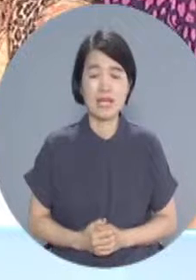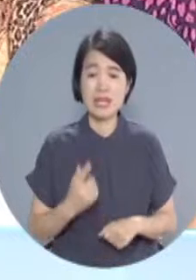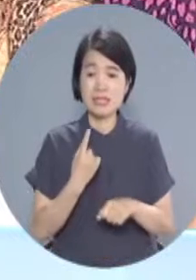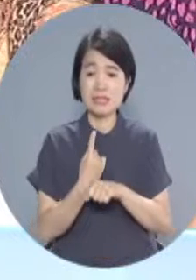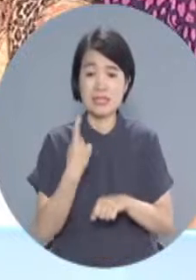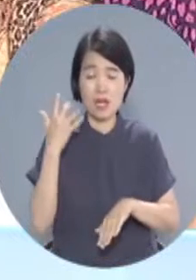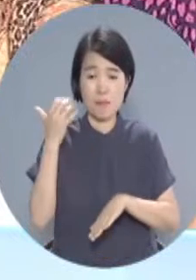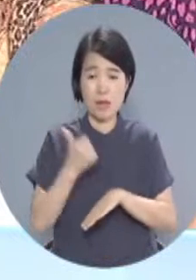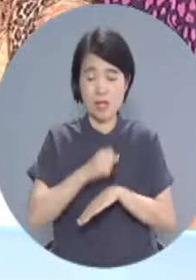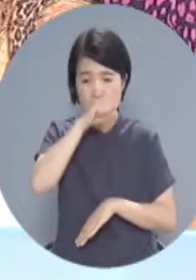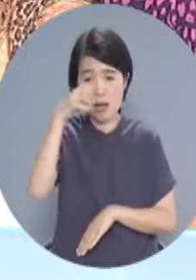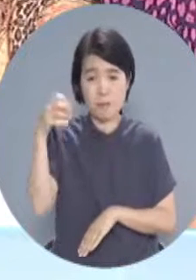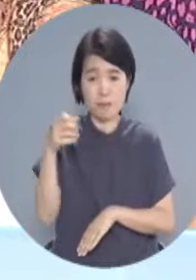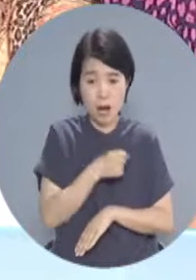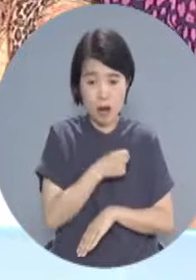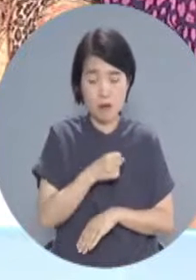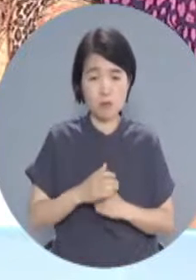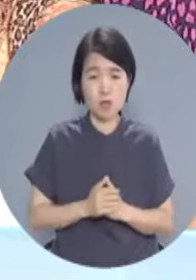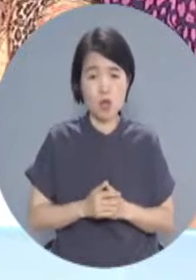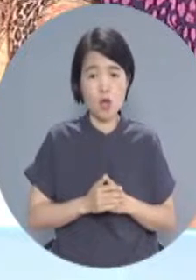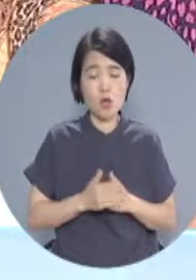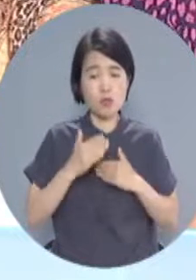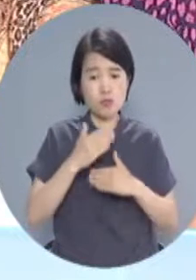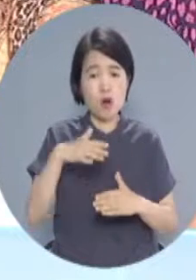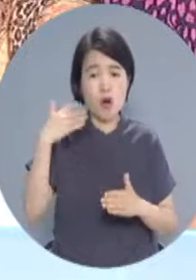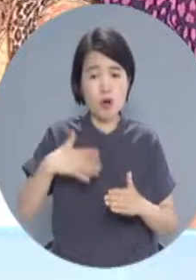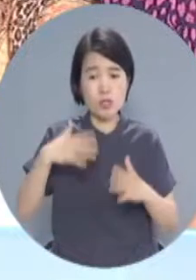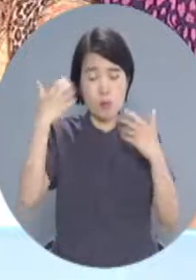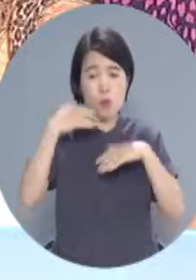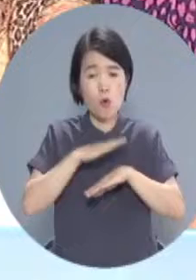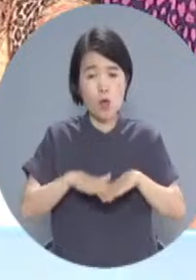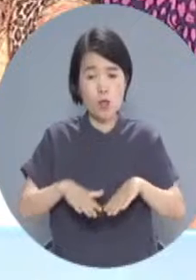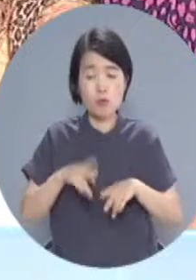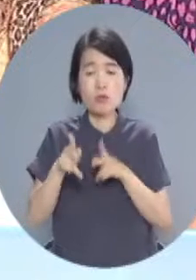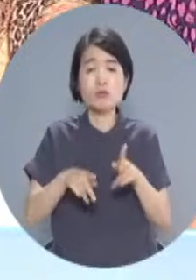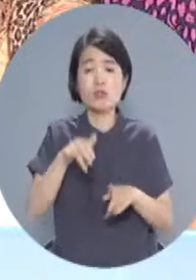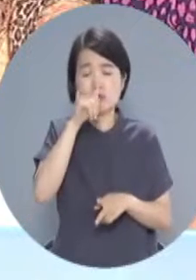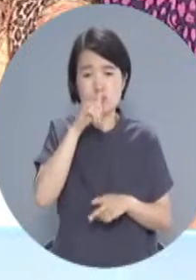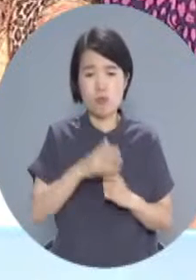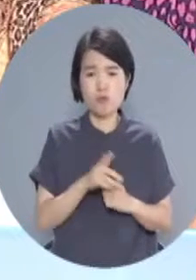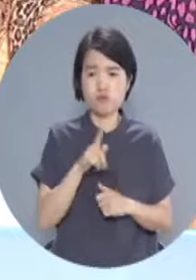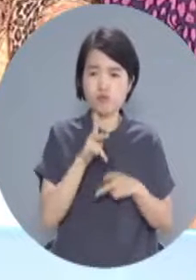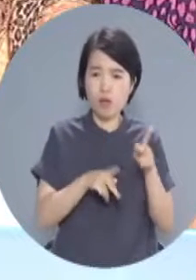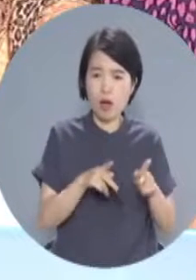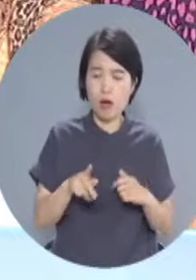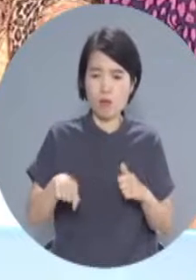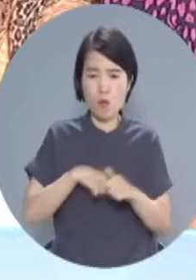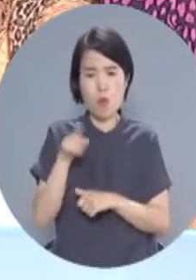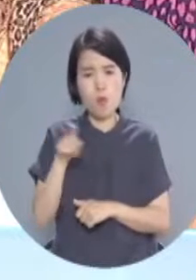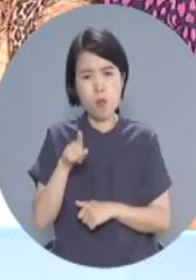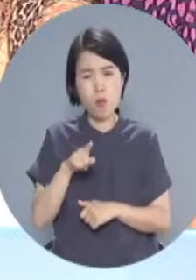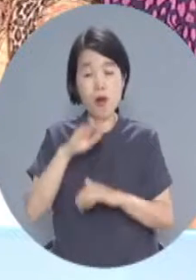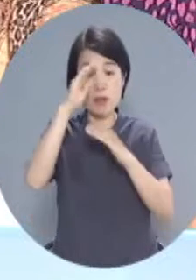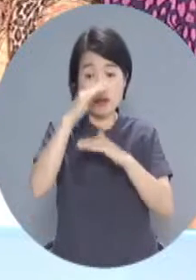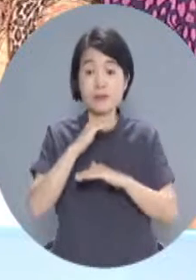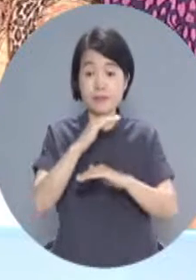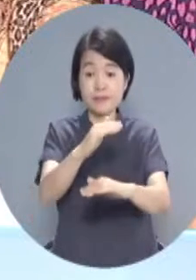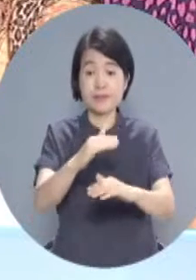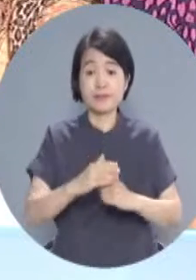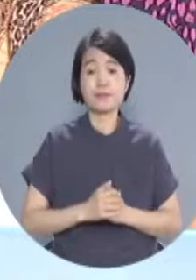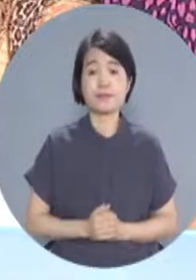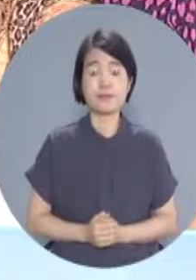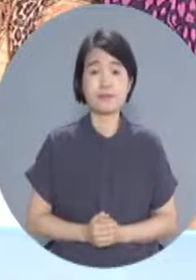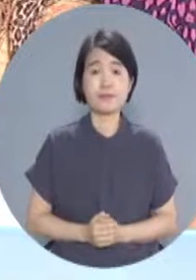지난해 말 예산까지 확보해놓고 아직 시행되지 않은 폭염 대책이 있습니다. 무슨 사업이고 어떤 사정이 있었는지 이다현 기자가